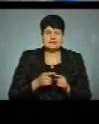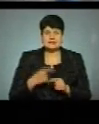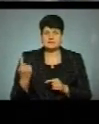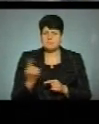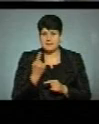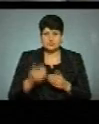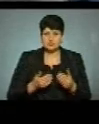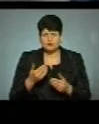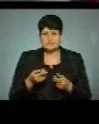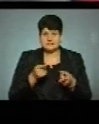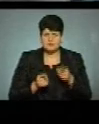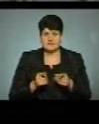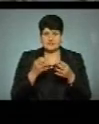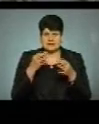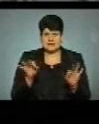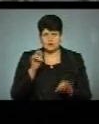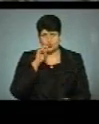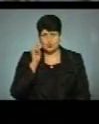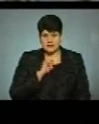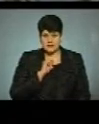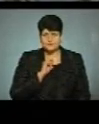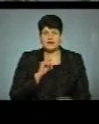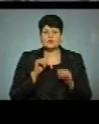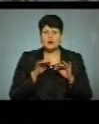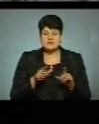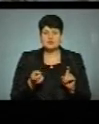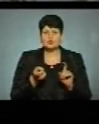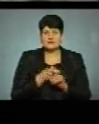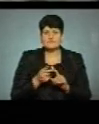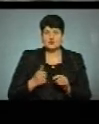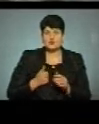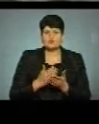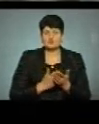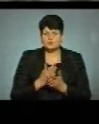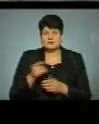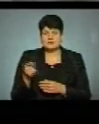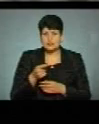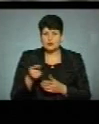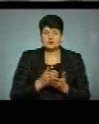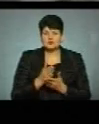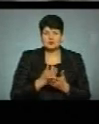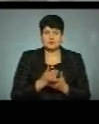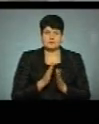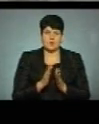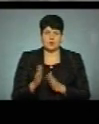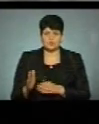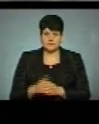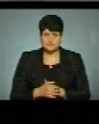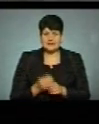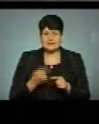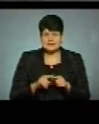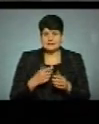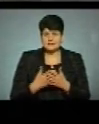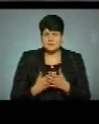до справжньої незалежної України. До акції долучилися також військовослужбовці Тернопільської служби правопорядку. Це, напевно,